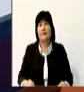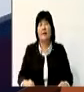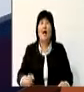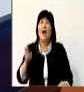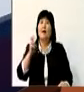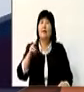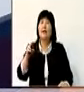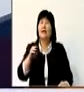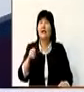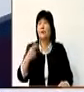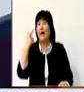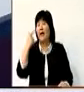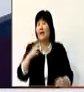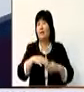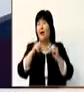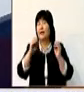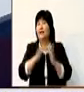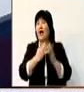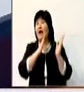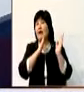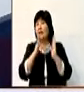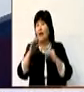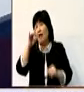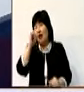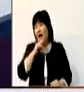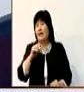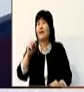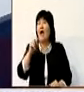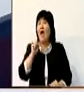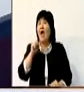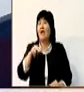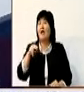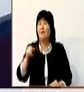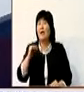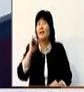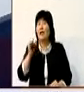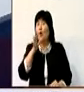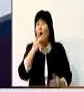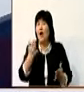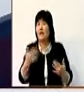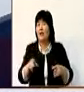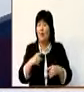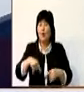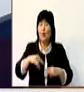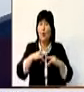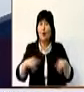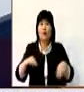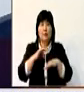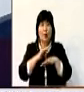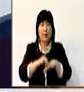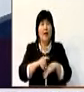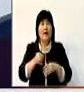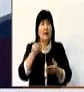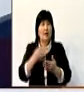Әбділдә Тәжібаев атындағы ғылыми тәжірибелік әмбебап кітапханасында қазақ әліпбиі тарих тағылымы уақыт талабы тақырыбында дөңгелек үстел ұйымдастырылды.